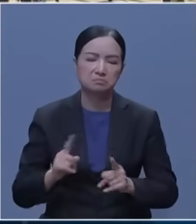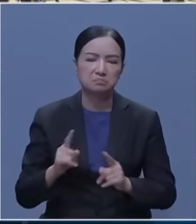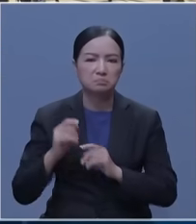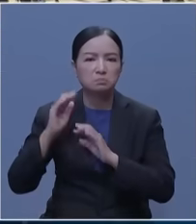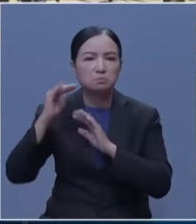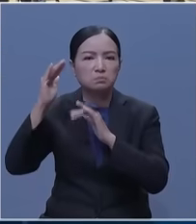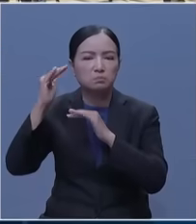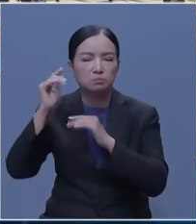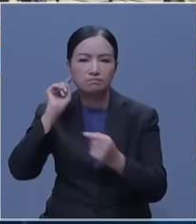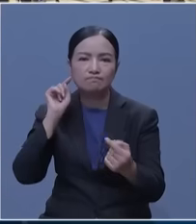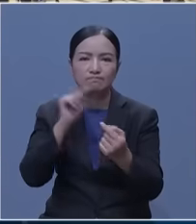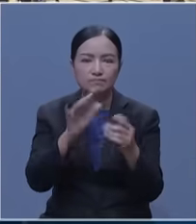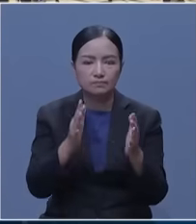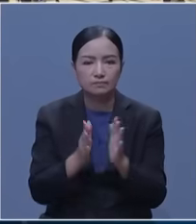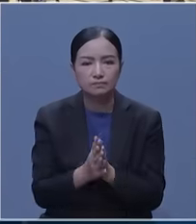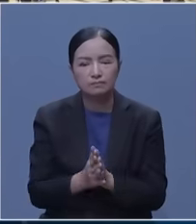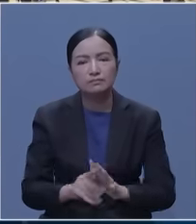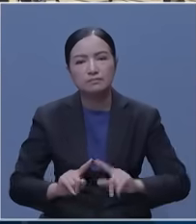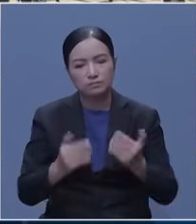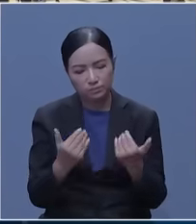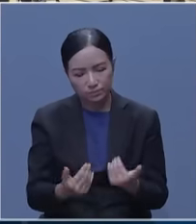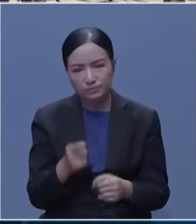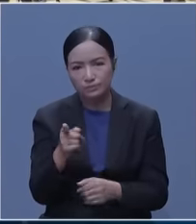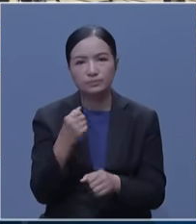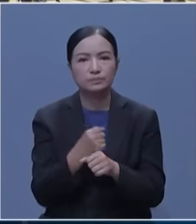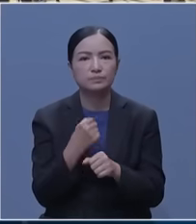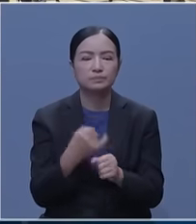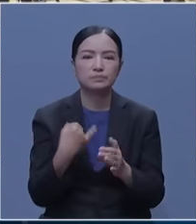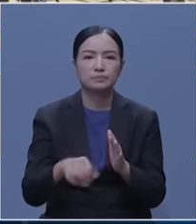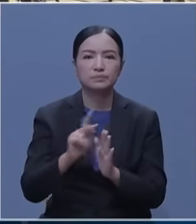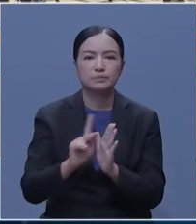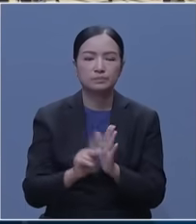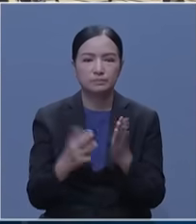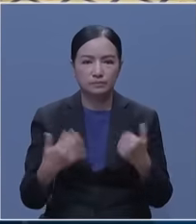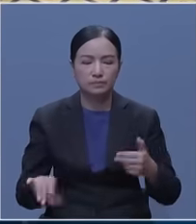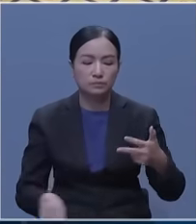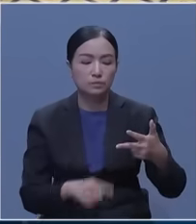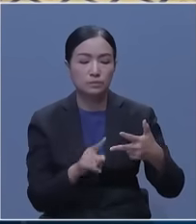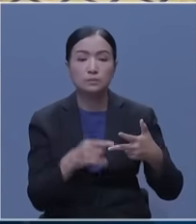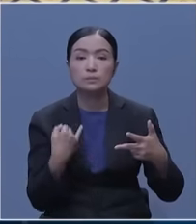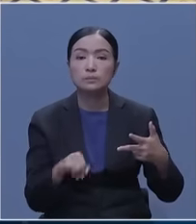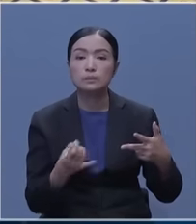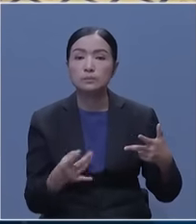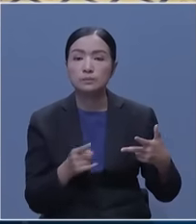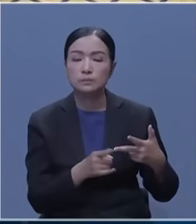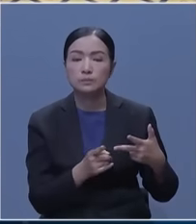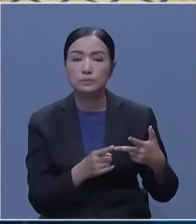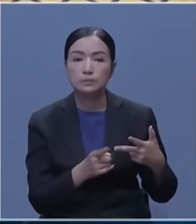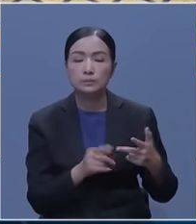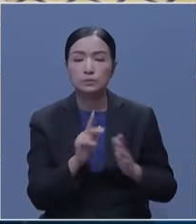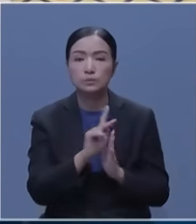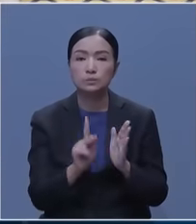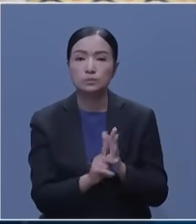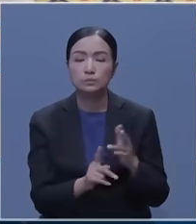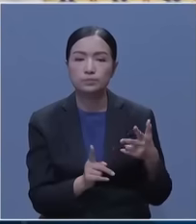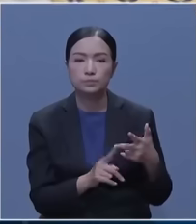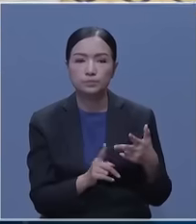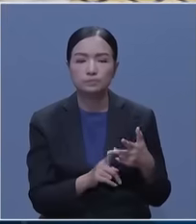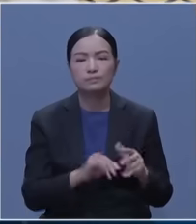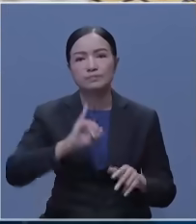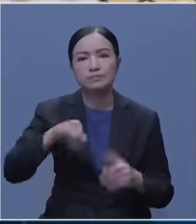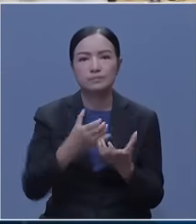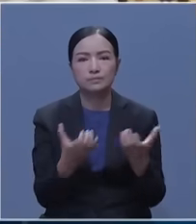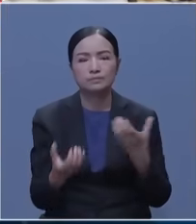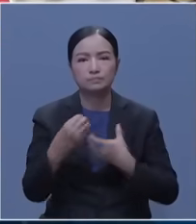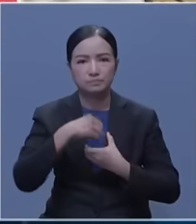าดนั้นแต่ไม่ว่าจะไกลหรือไม่ไกลวันนี้มันผิดกฎหมายและกฎหมายตัวที่3ที่ผิดนะครับก็คือในส่วนของ เรื่องของจริยธรรม